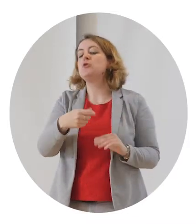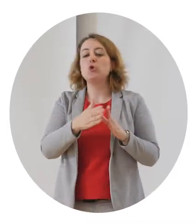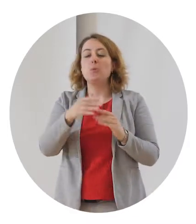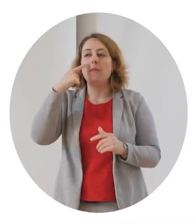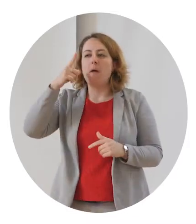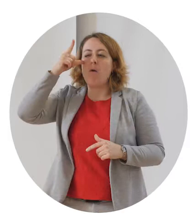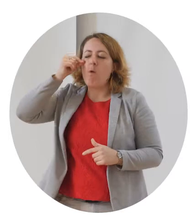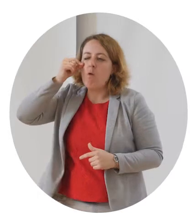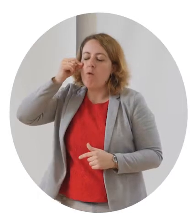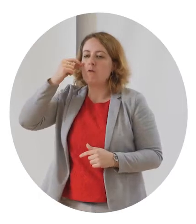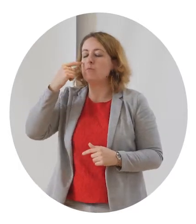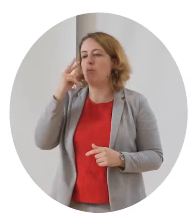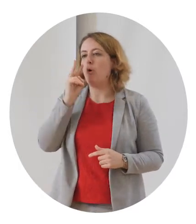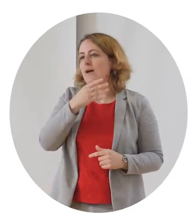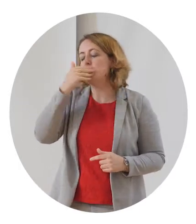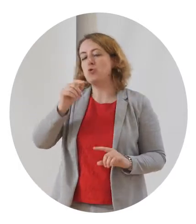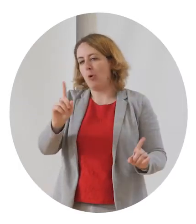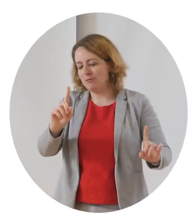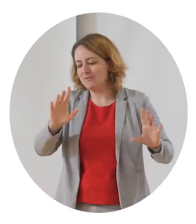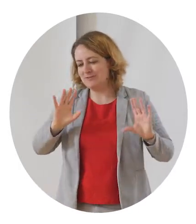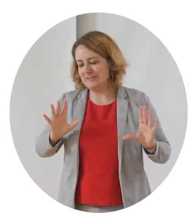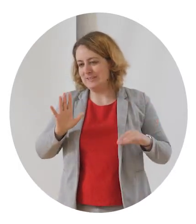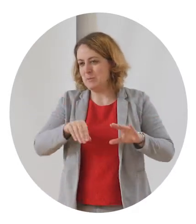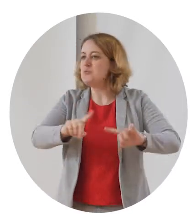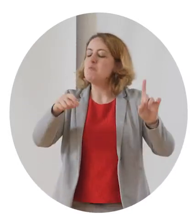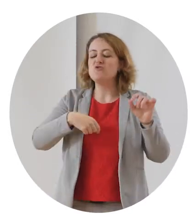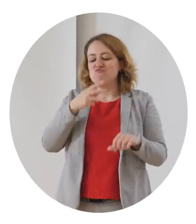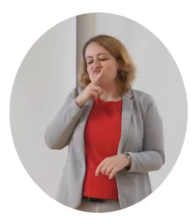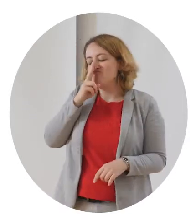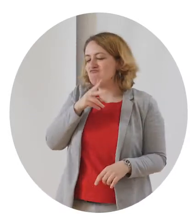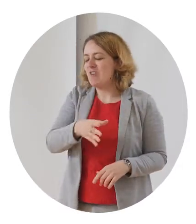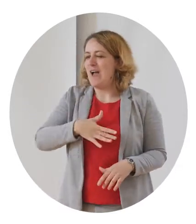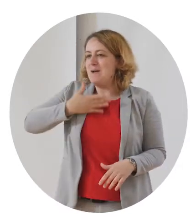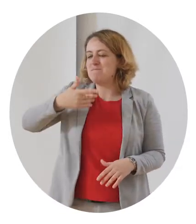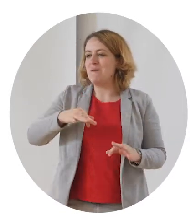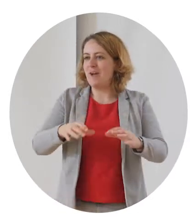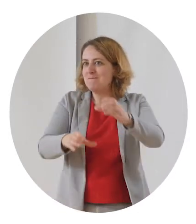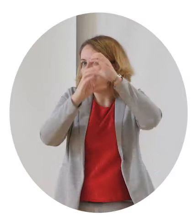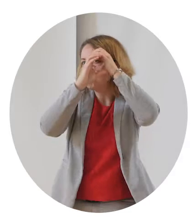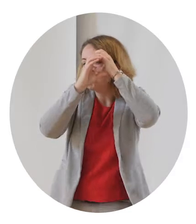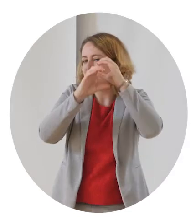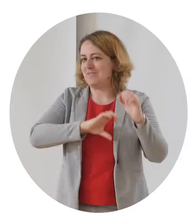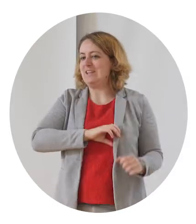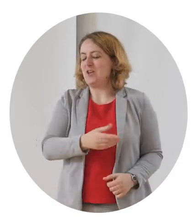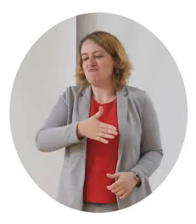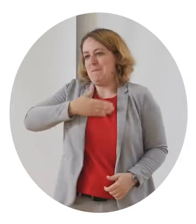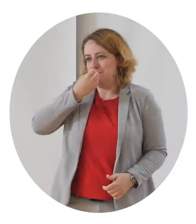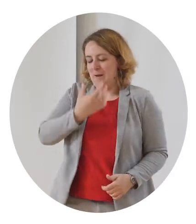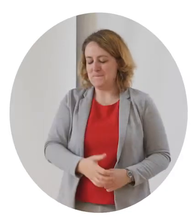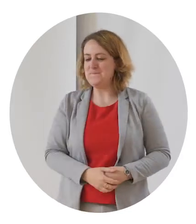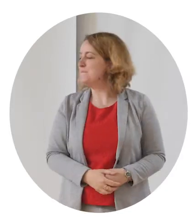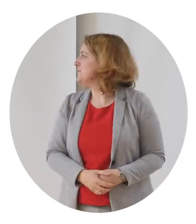évidemment, il ne faut pas demander qui ferme un œil pour mieux regarder dedans, mais disons que ça les amuse aussi de mettre la lunette sur